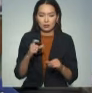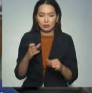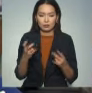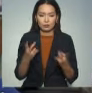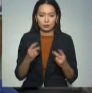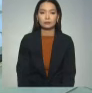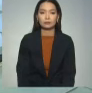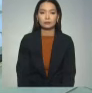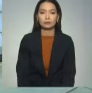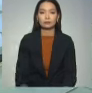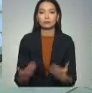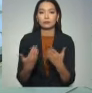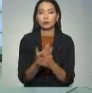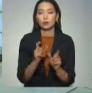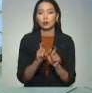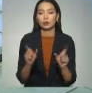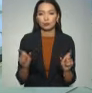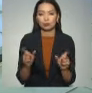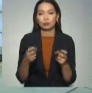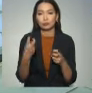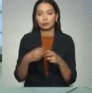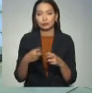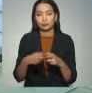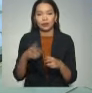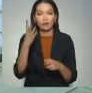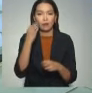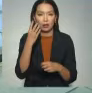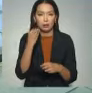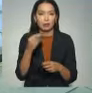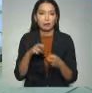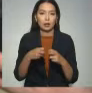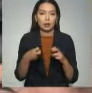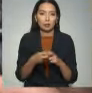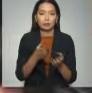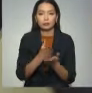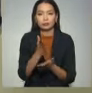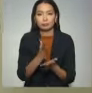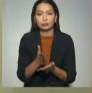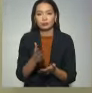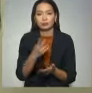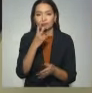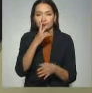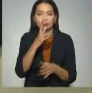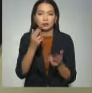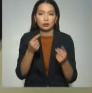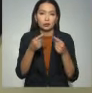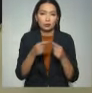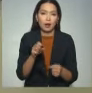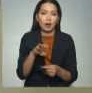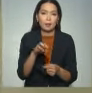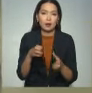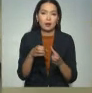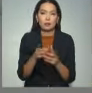первые. Новая школа разваливается в Алматы. В проблеме во время рейда убедились члены партии Аманат совместно с